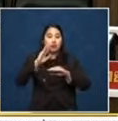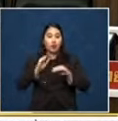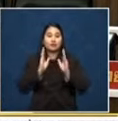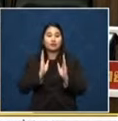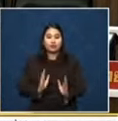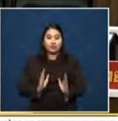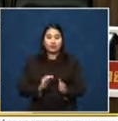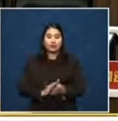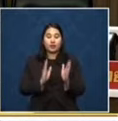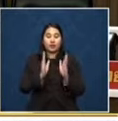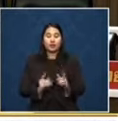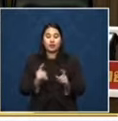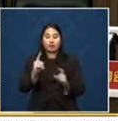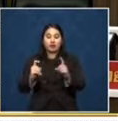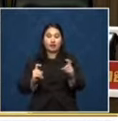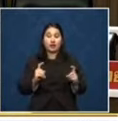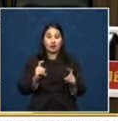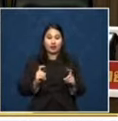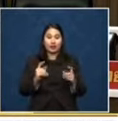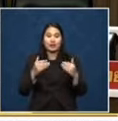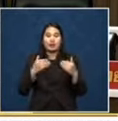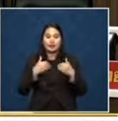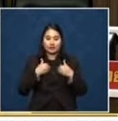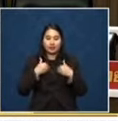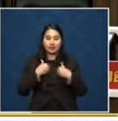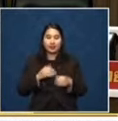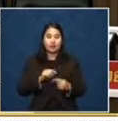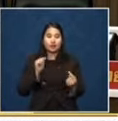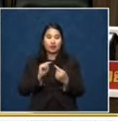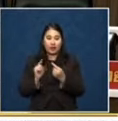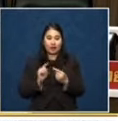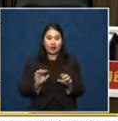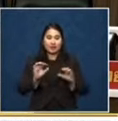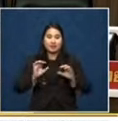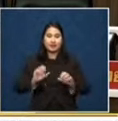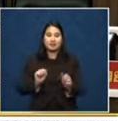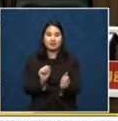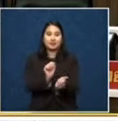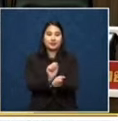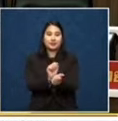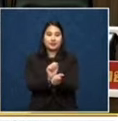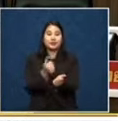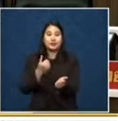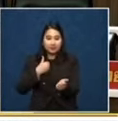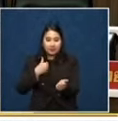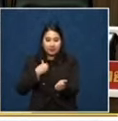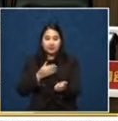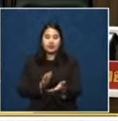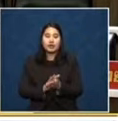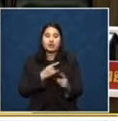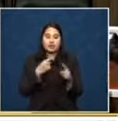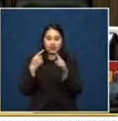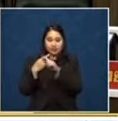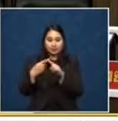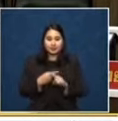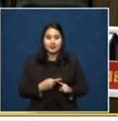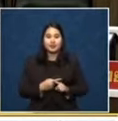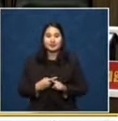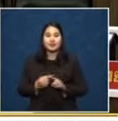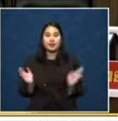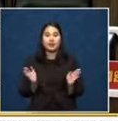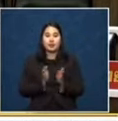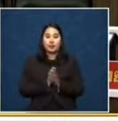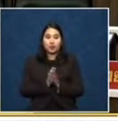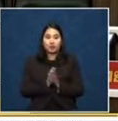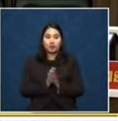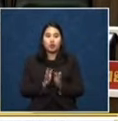ยังมีผู้เสียชีวิตผู้ถูกจับเป็นตัวประกันและได้รับบาดเจ็บซึ่งในนี้รวม